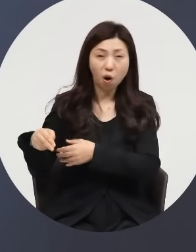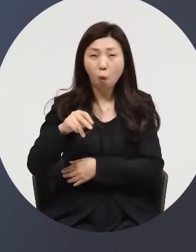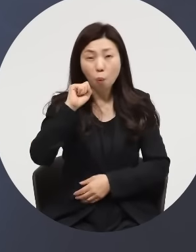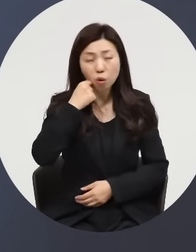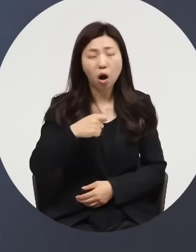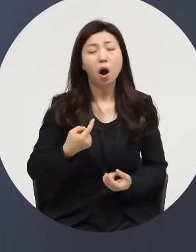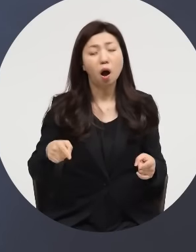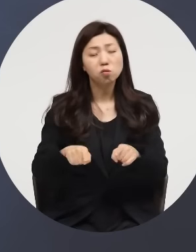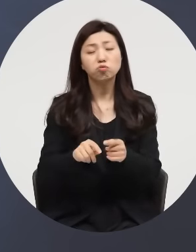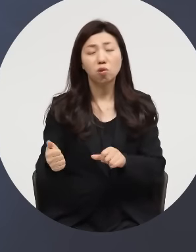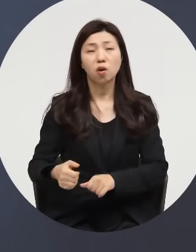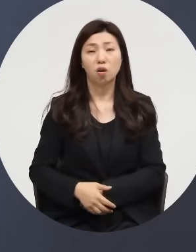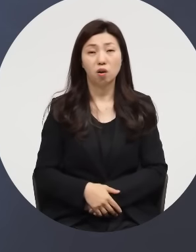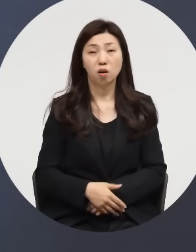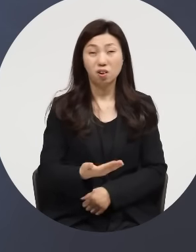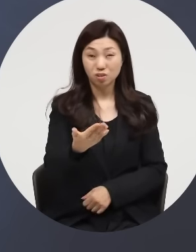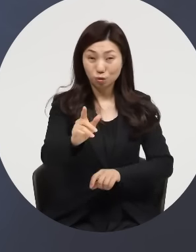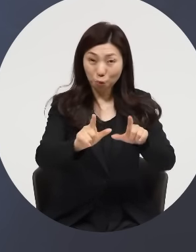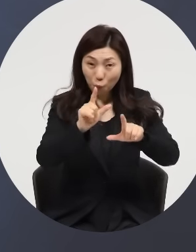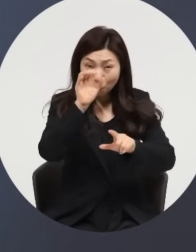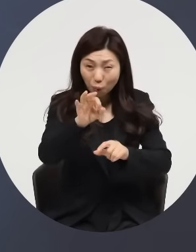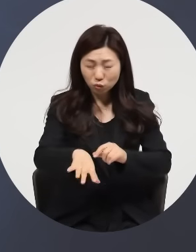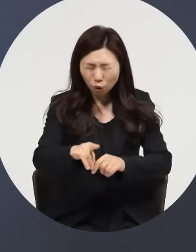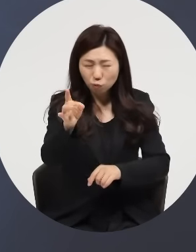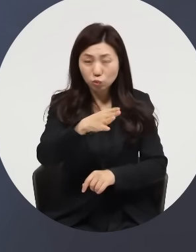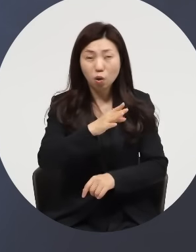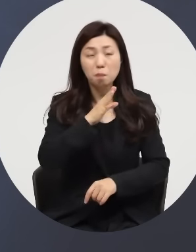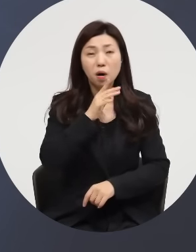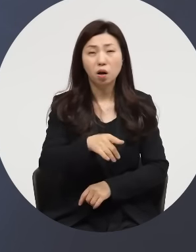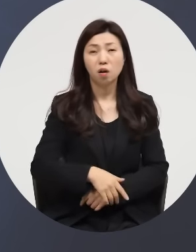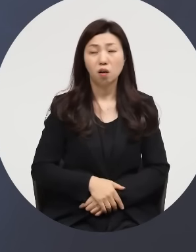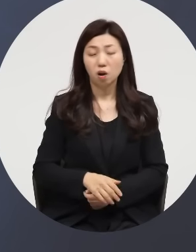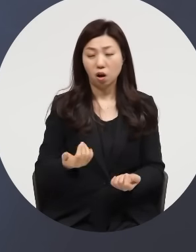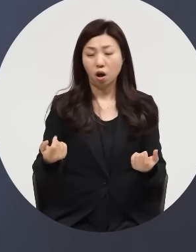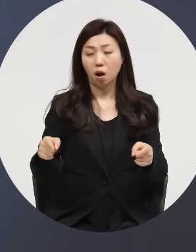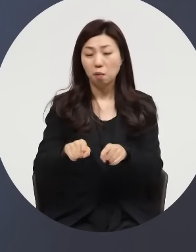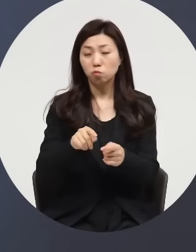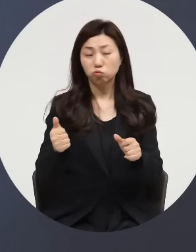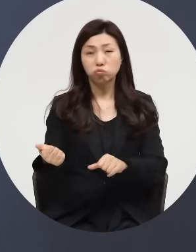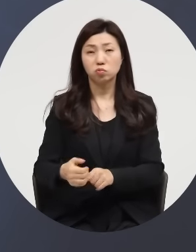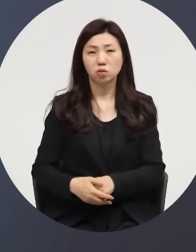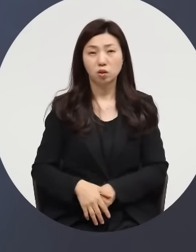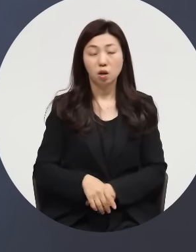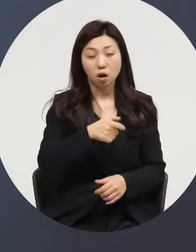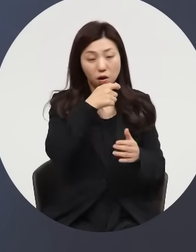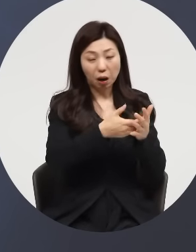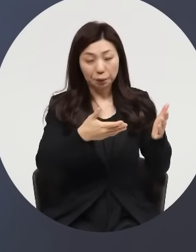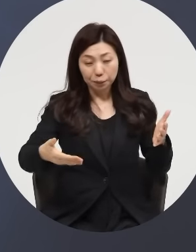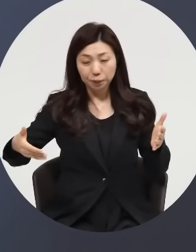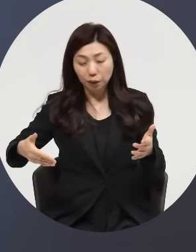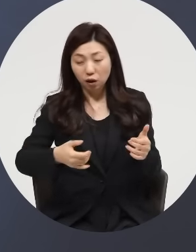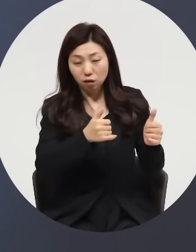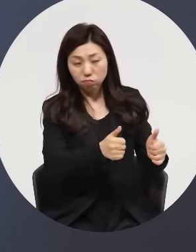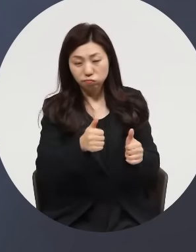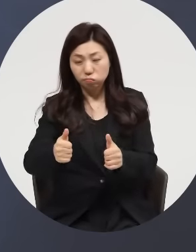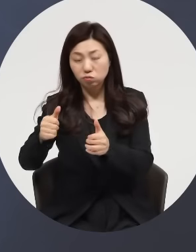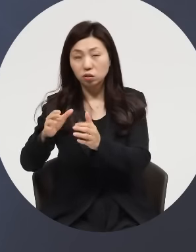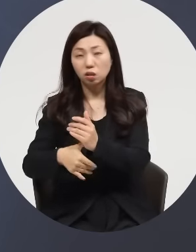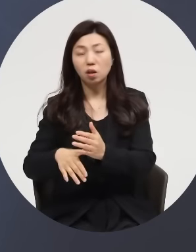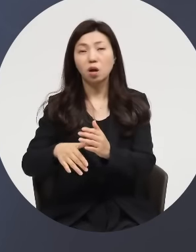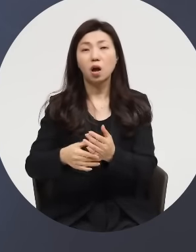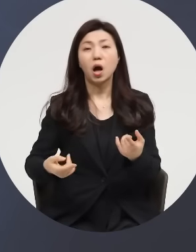뭐. 내가 처음부터 얘기했잖아. 자기 수준에는 같이 빠져 죽겠다. 내가 딱 물으니까 자기는 뭐 같이 빠져 죽겠습니다. 이래